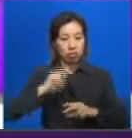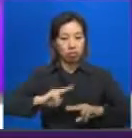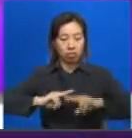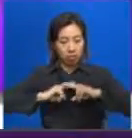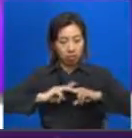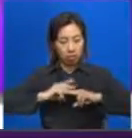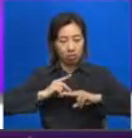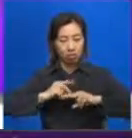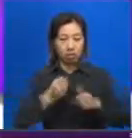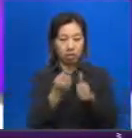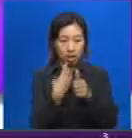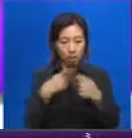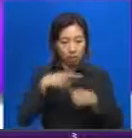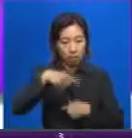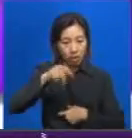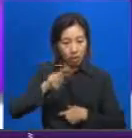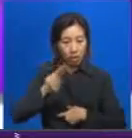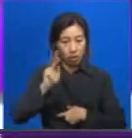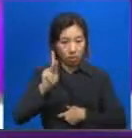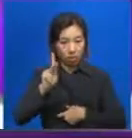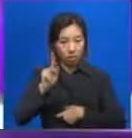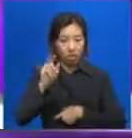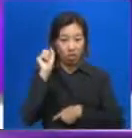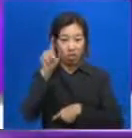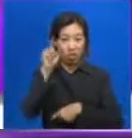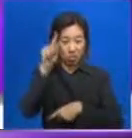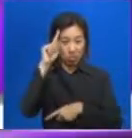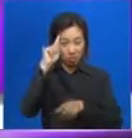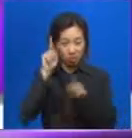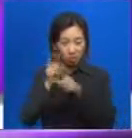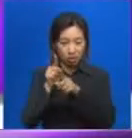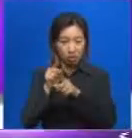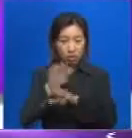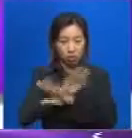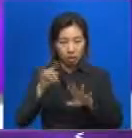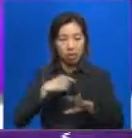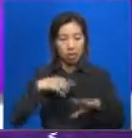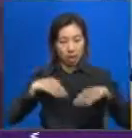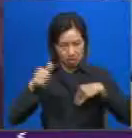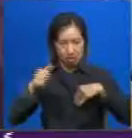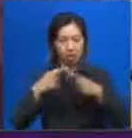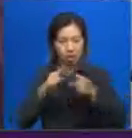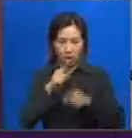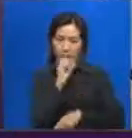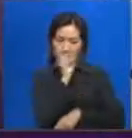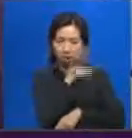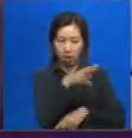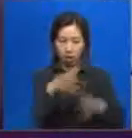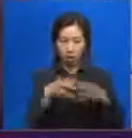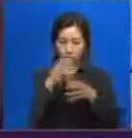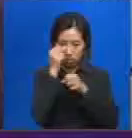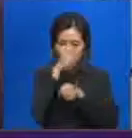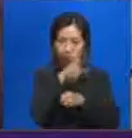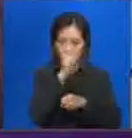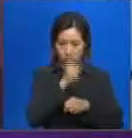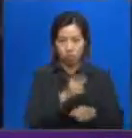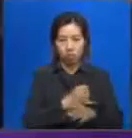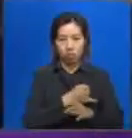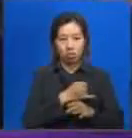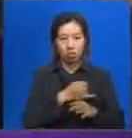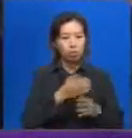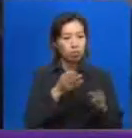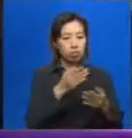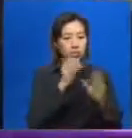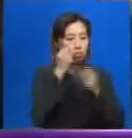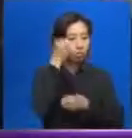ฉุกเฉินแต่อยากให้สื่อสารไปยังกปปส.ให้ยุติการชุมนุมด้วยนายสุรพงษ์โตวิจักชัยกุลรองนายกรั